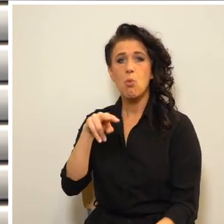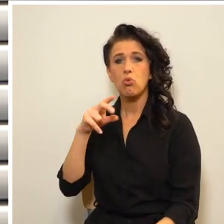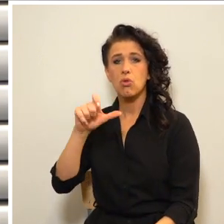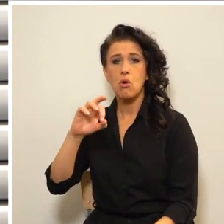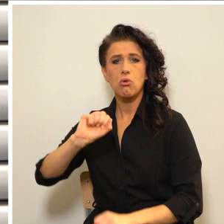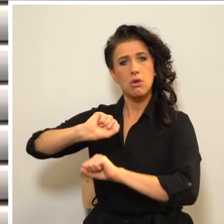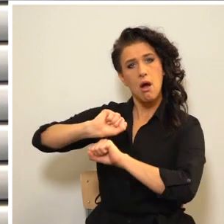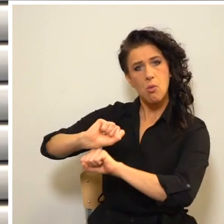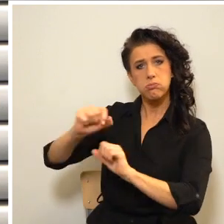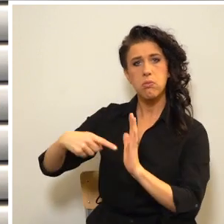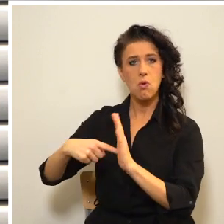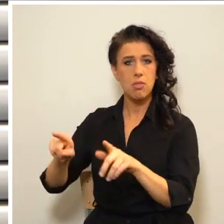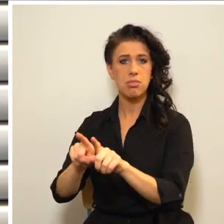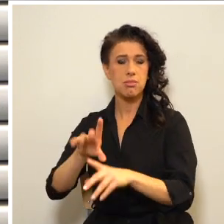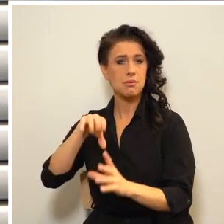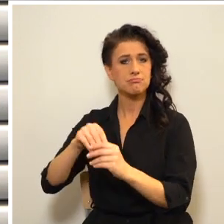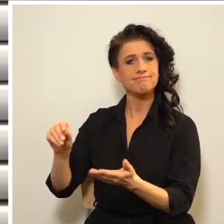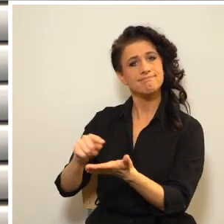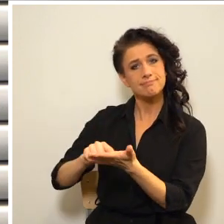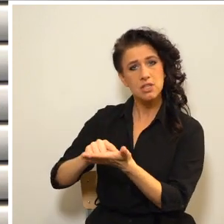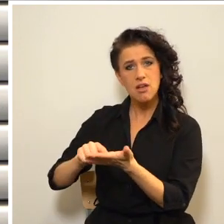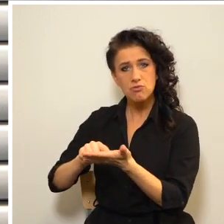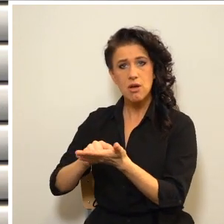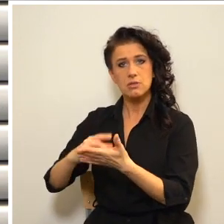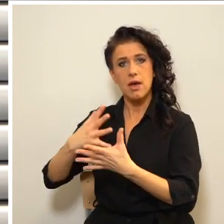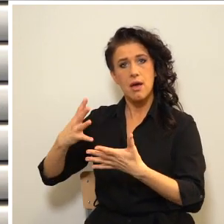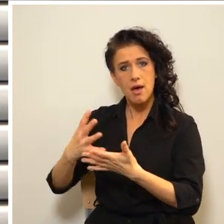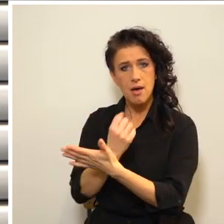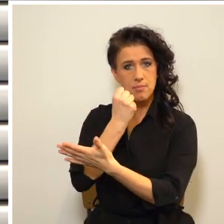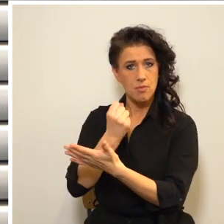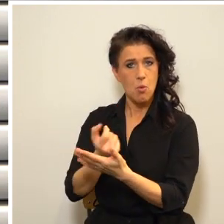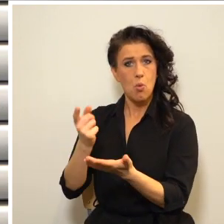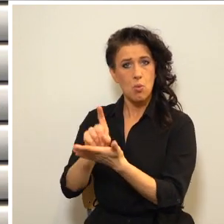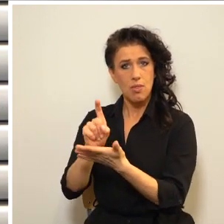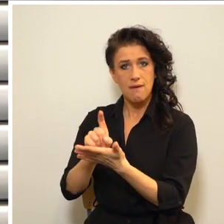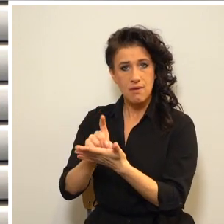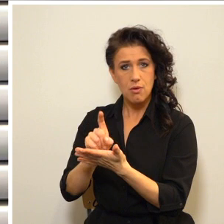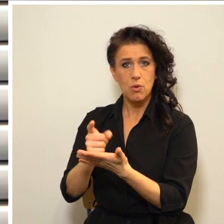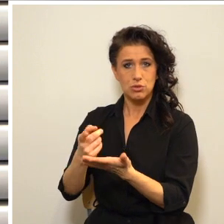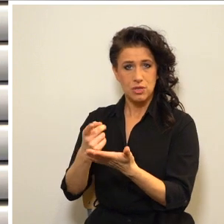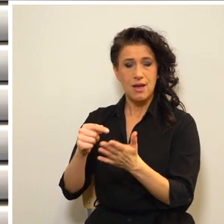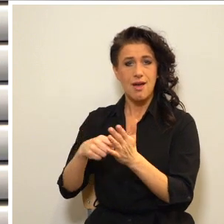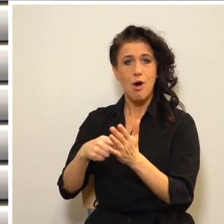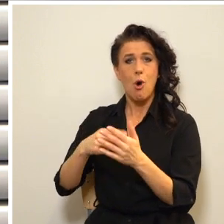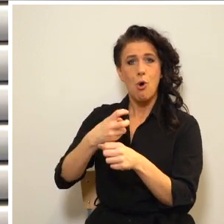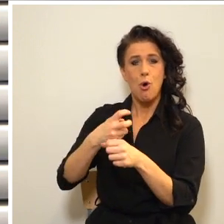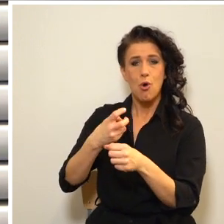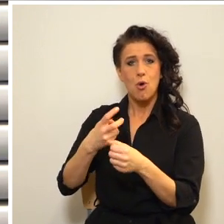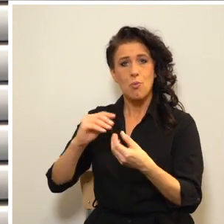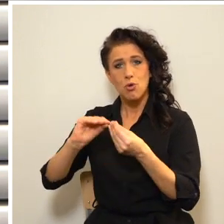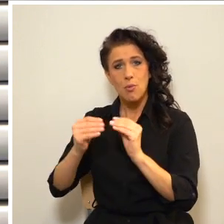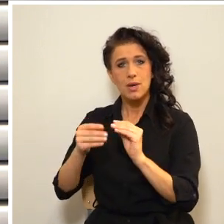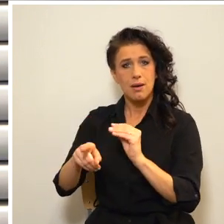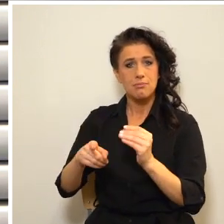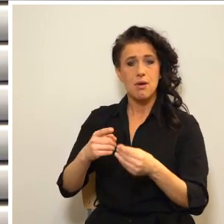leków które pomagały opanowywać problemy związane z odrzuceniem obcej tkanki bo